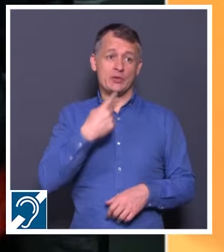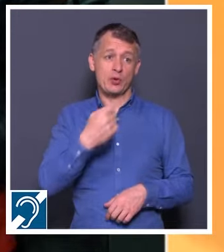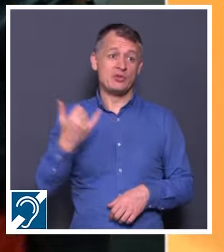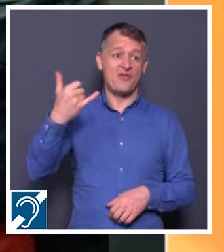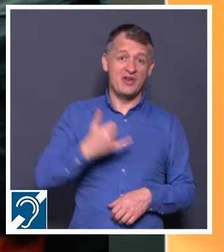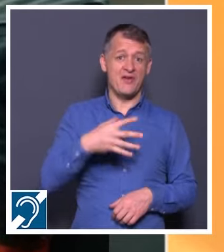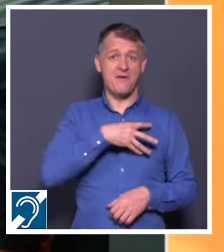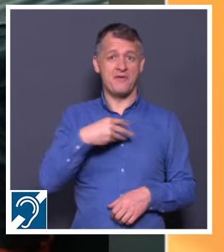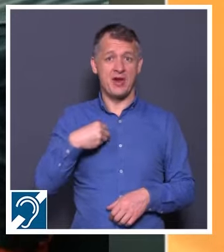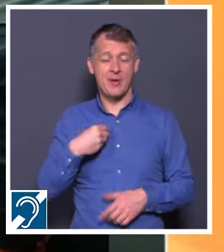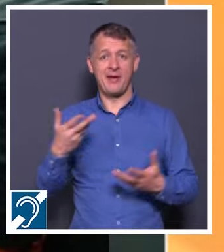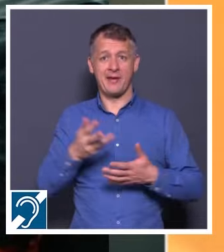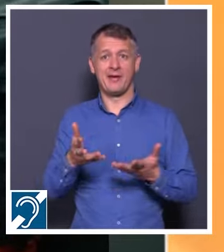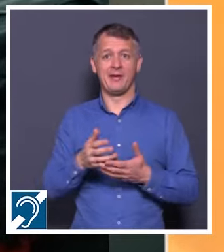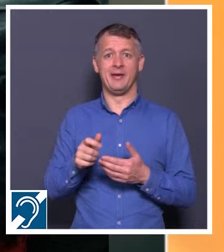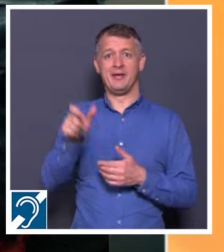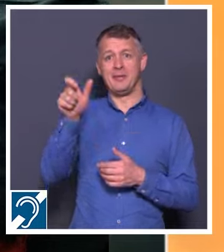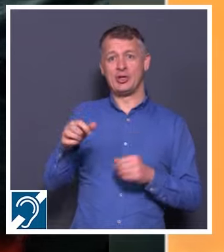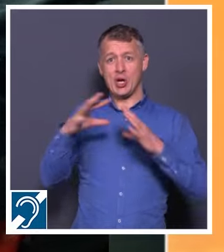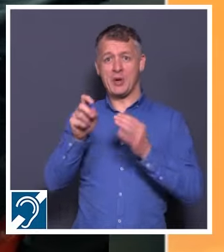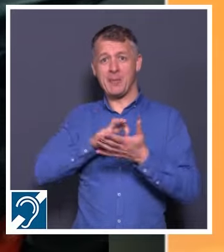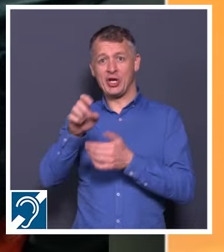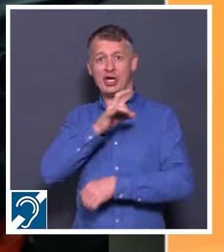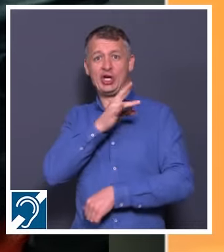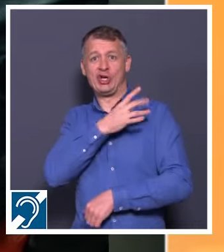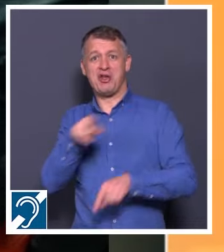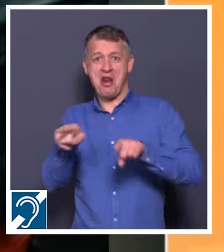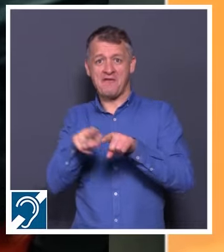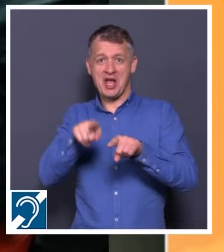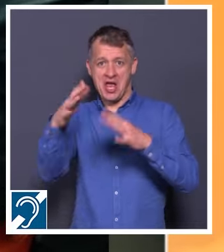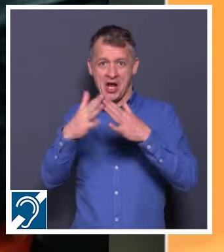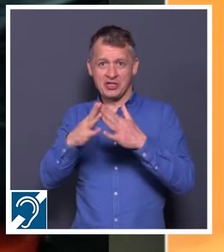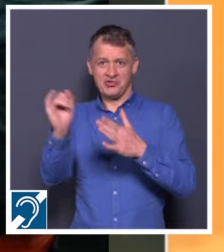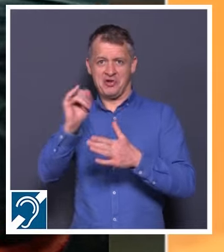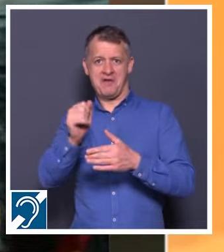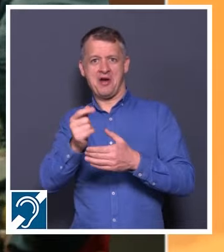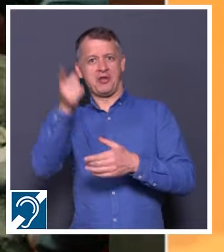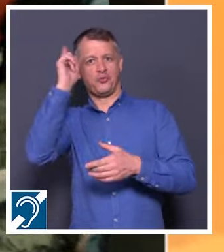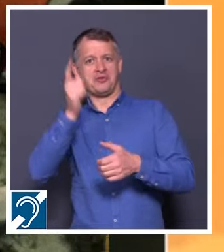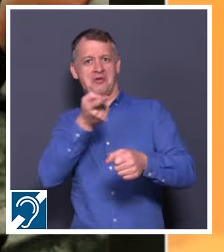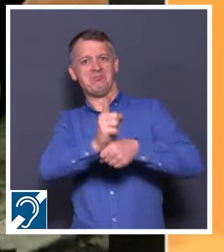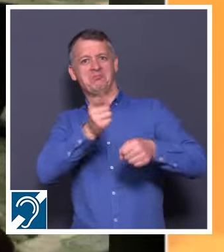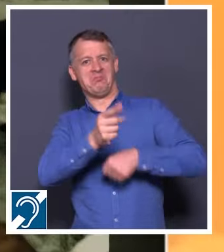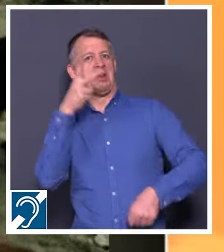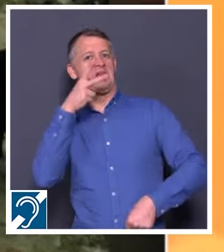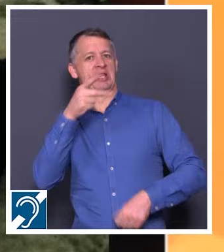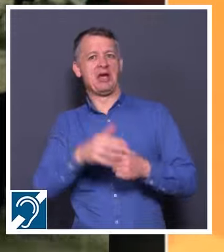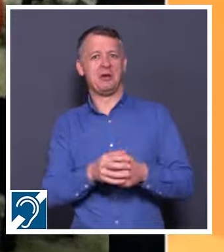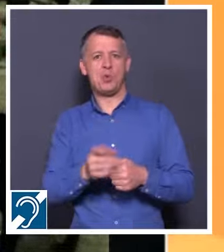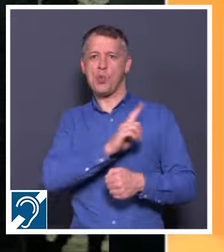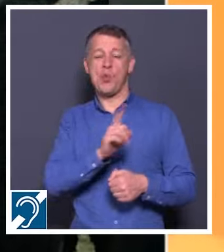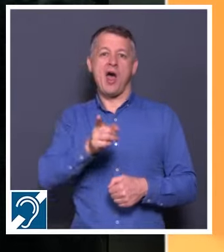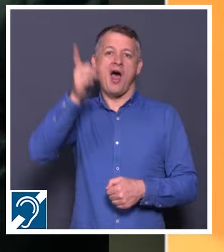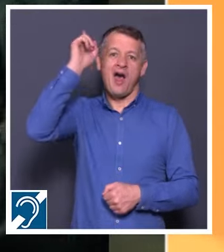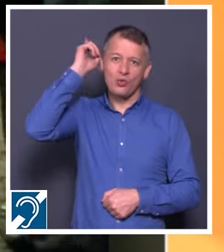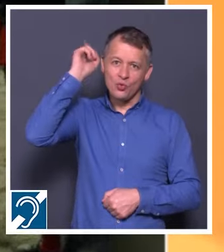vreme în care românii se vor duce în Grecia ca la ei acasă, te-ar fi luat lumea în râs. Atunci nu puteai ieși nici în Bulgaria. Genul ăsta de